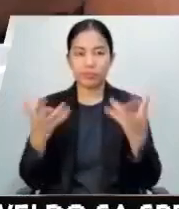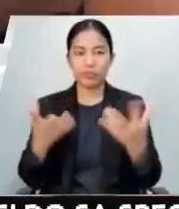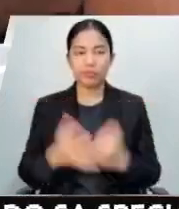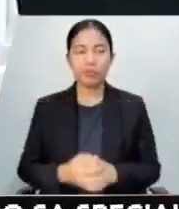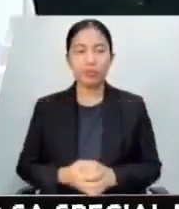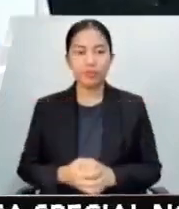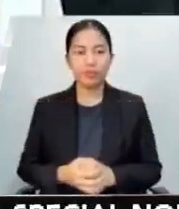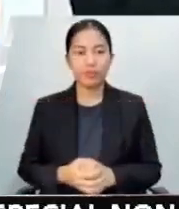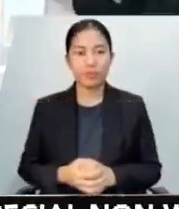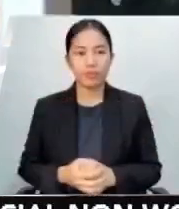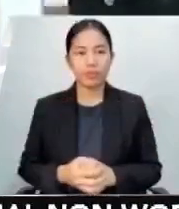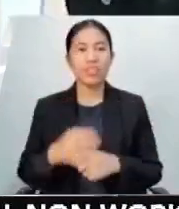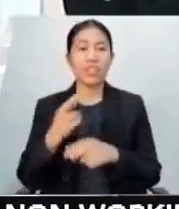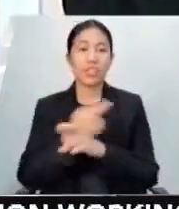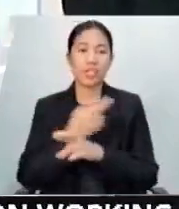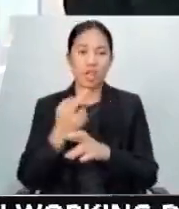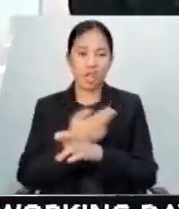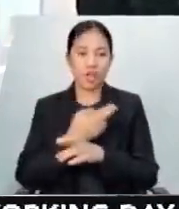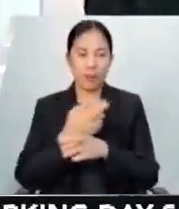Ordinary meron na.